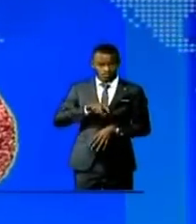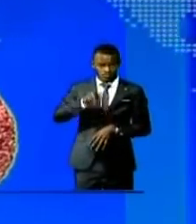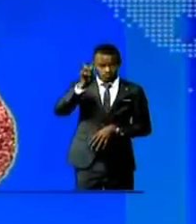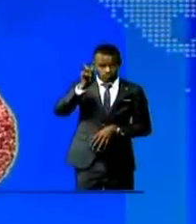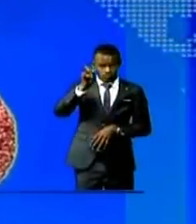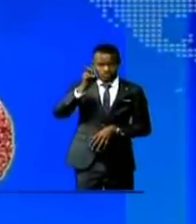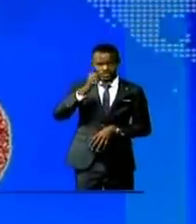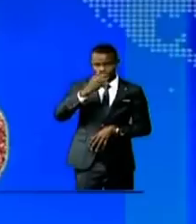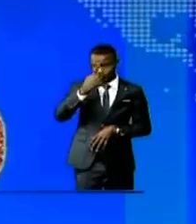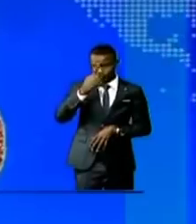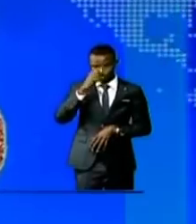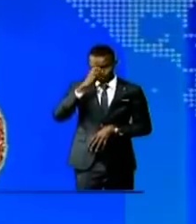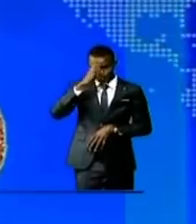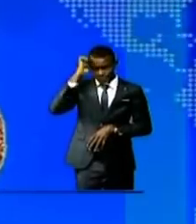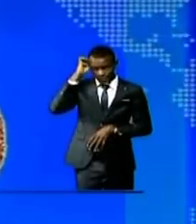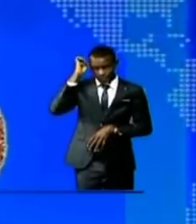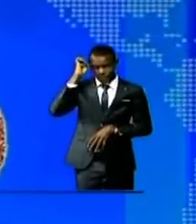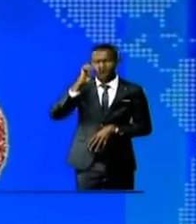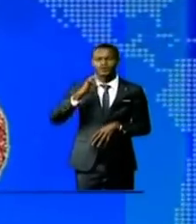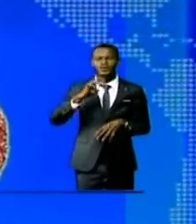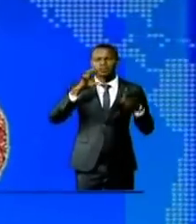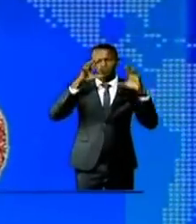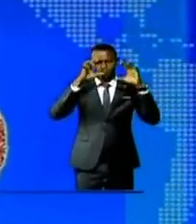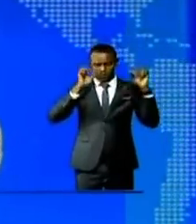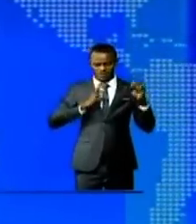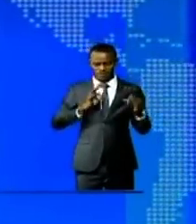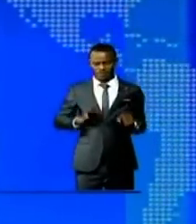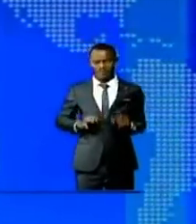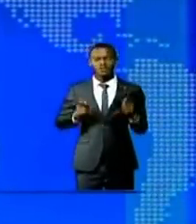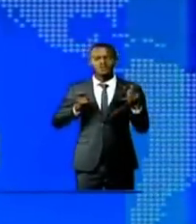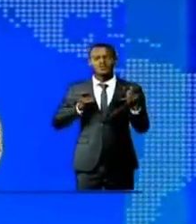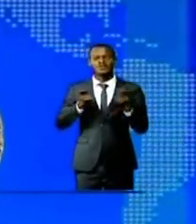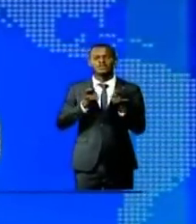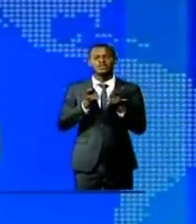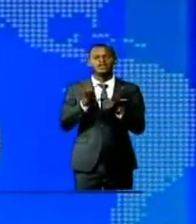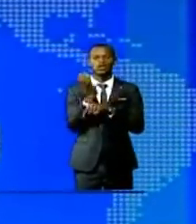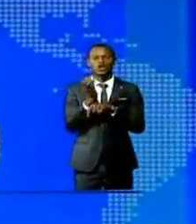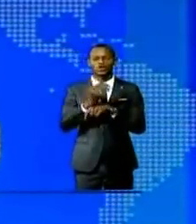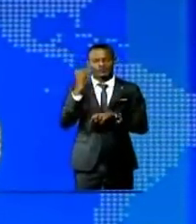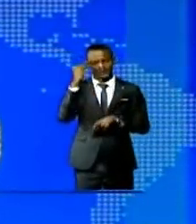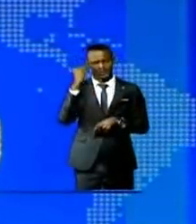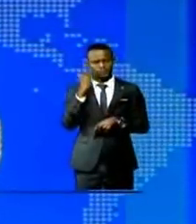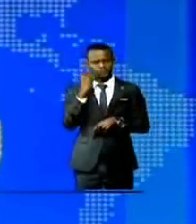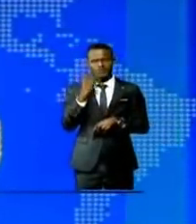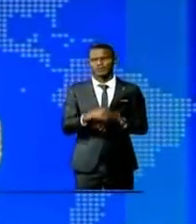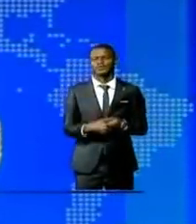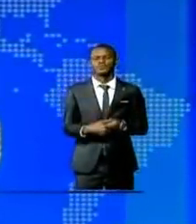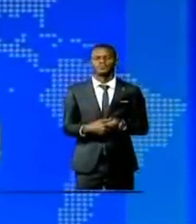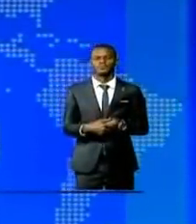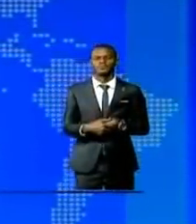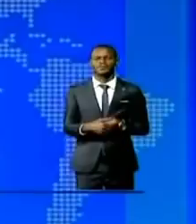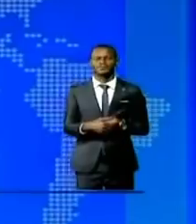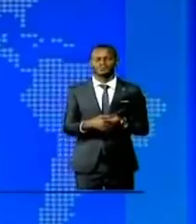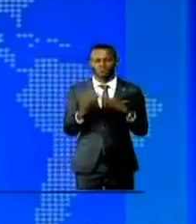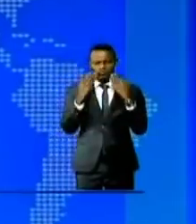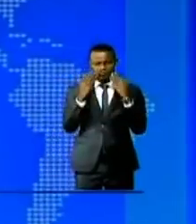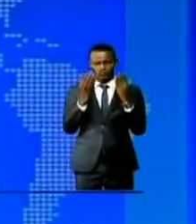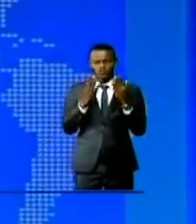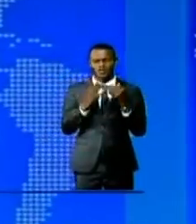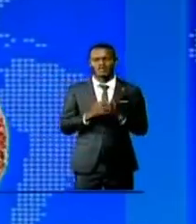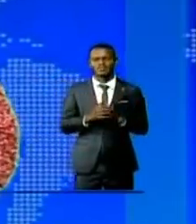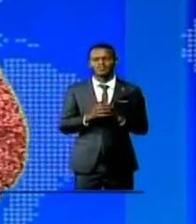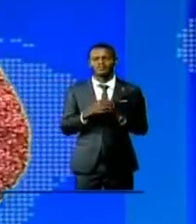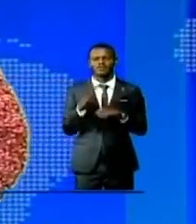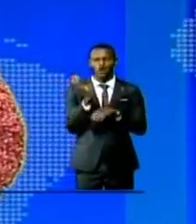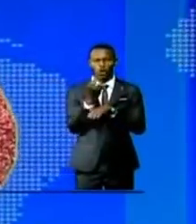Tshisekedi Tshilombo a présidé la réunion du Conseil des ministres. Nous vous proposons l'extrait du compte rendu avec le ministre des